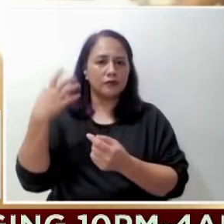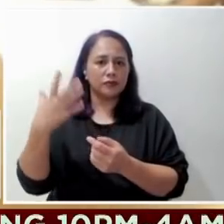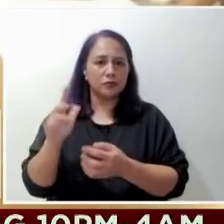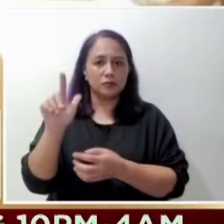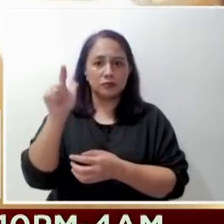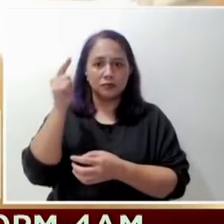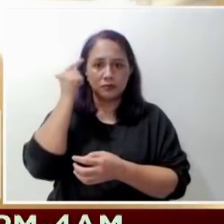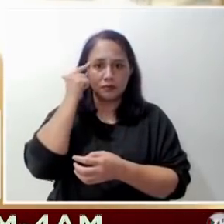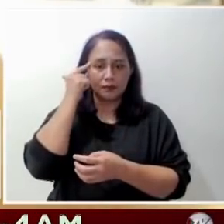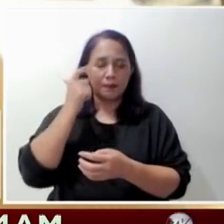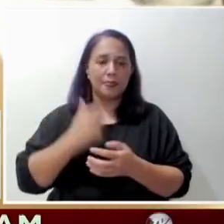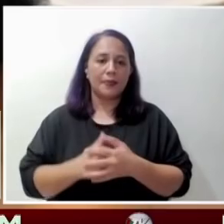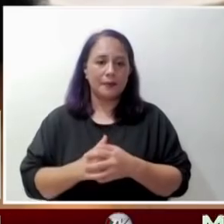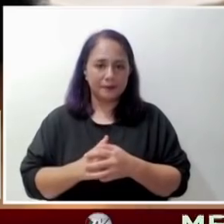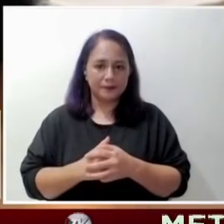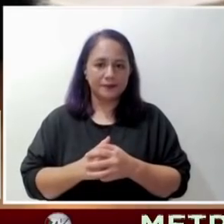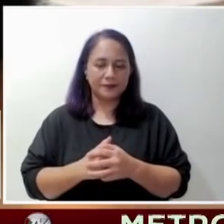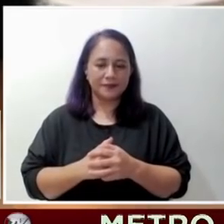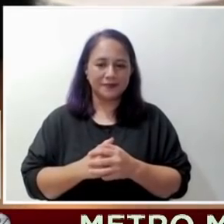gobyerno.